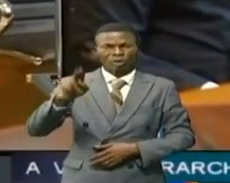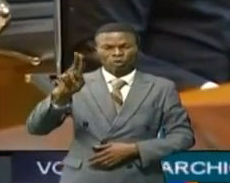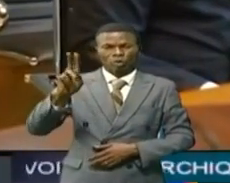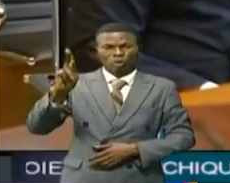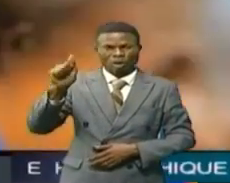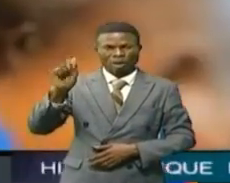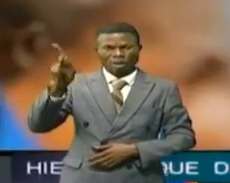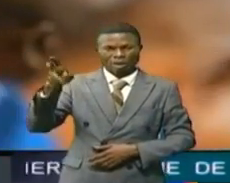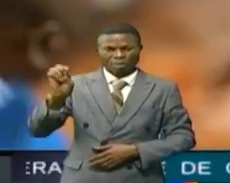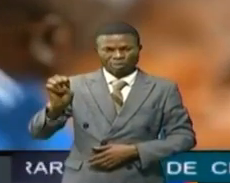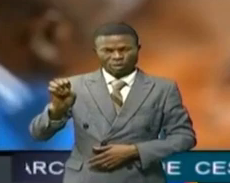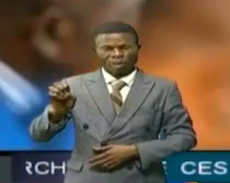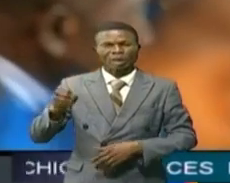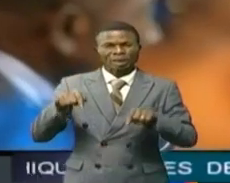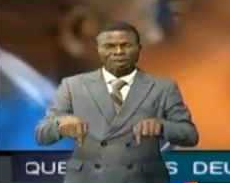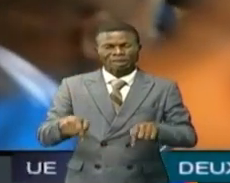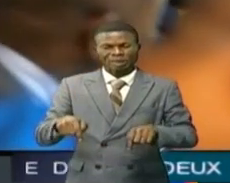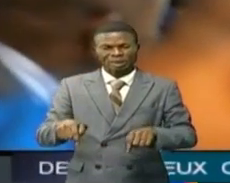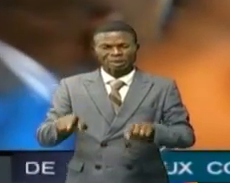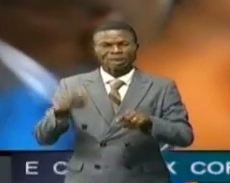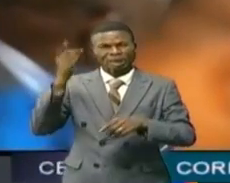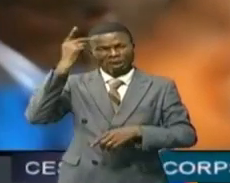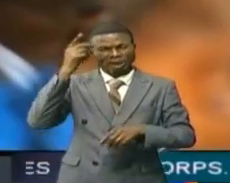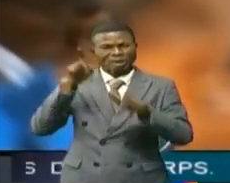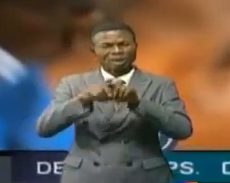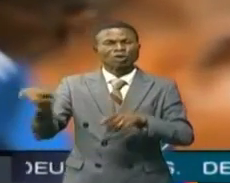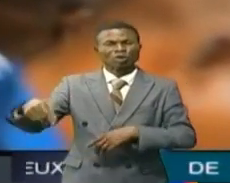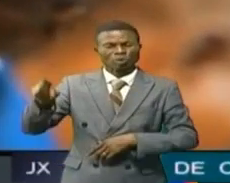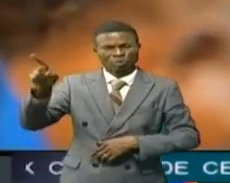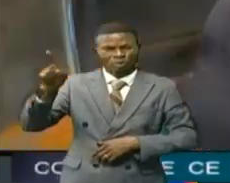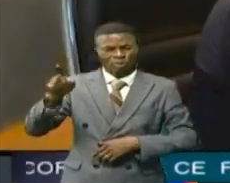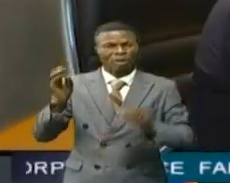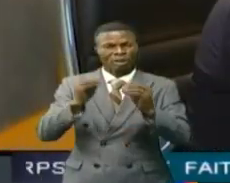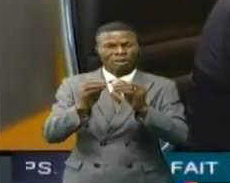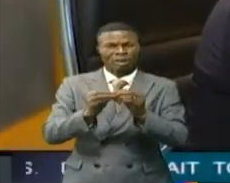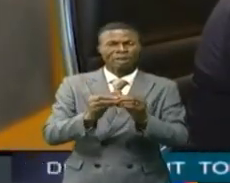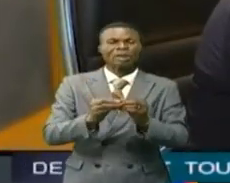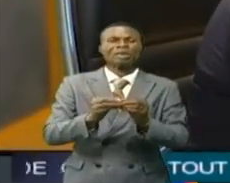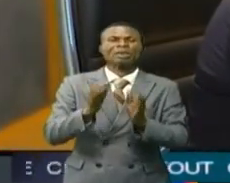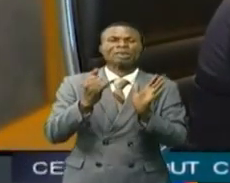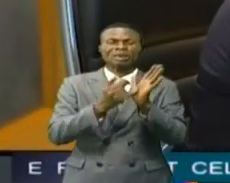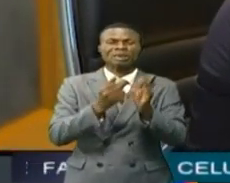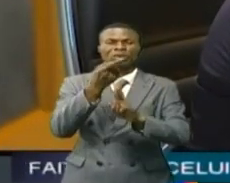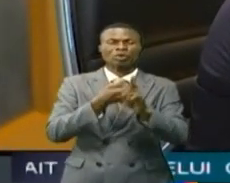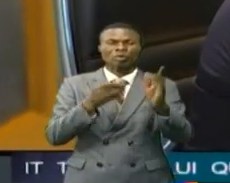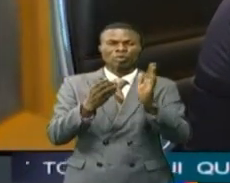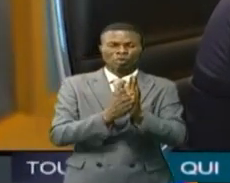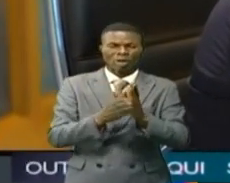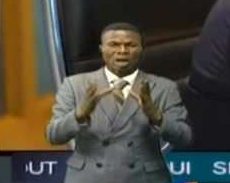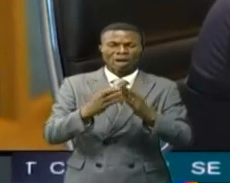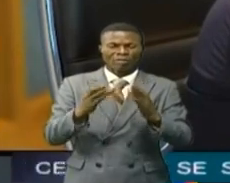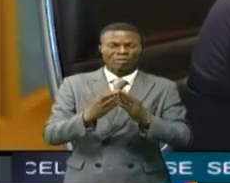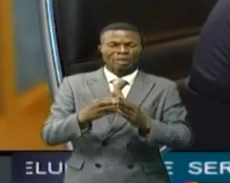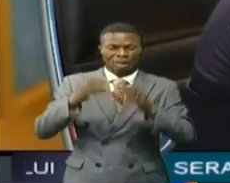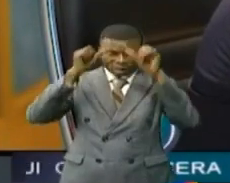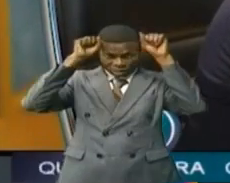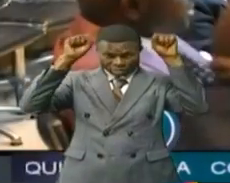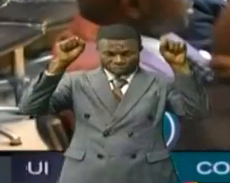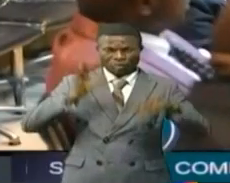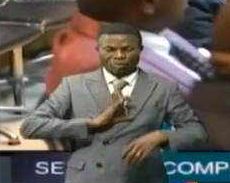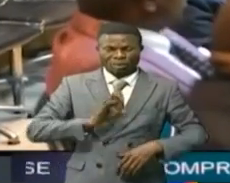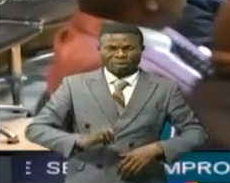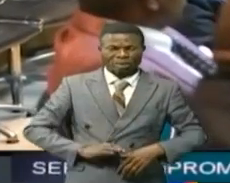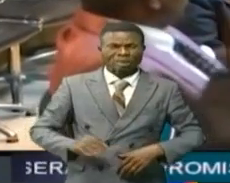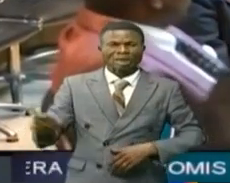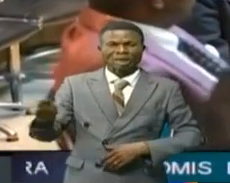tant au niveau national que provincial, s'est réuni jeudi 6 octobre 2022 autour du ministre d'État, ministre de l'Aménagement du